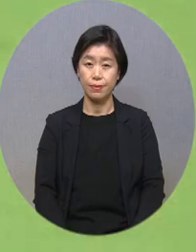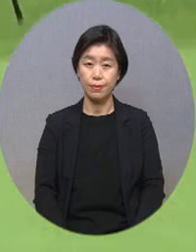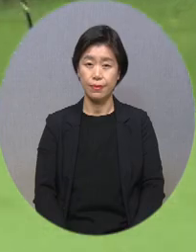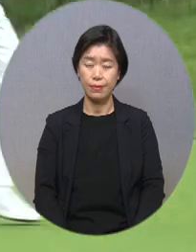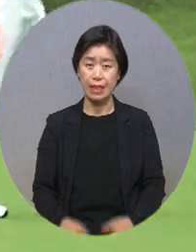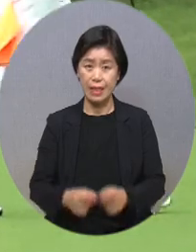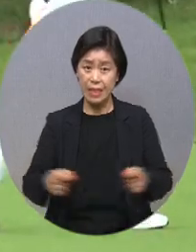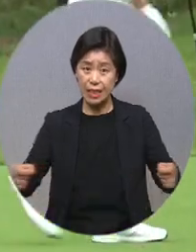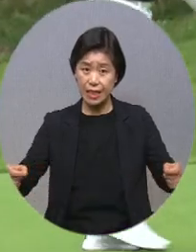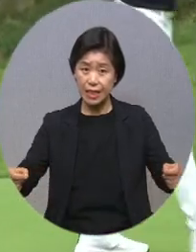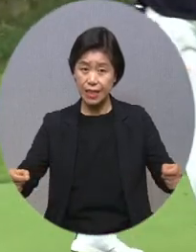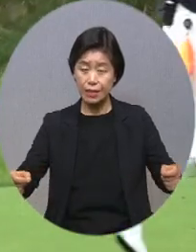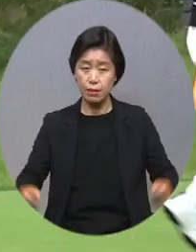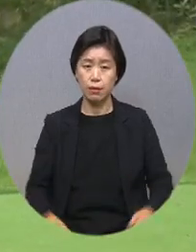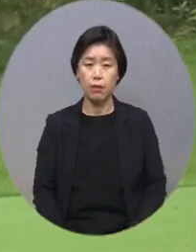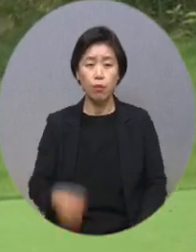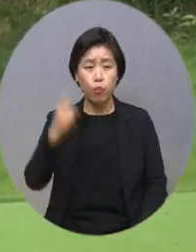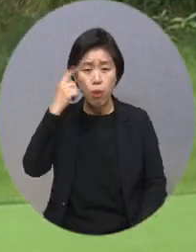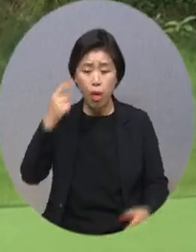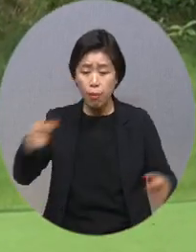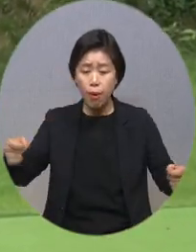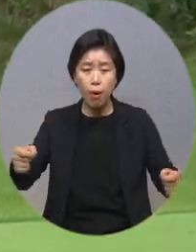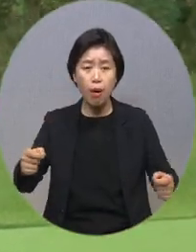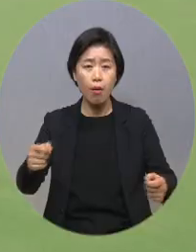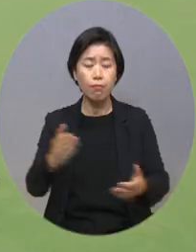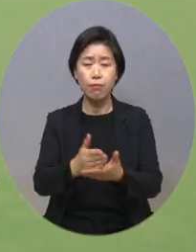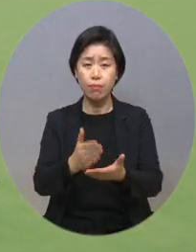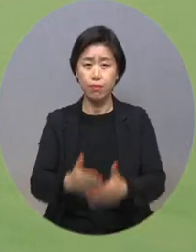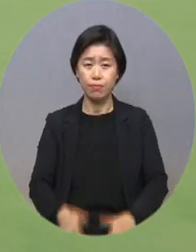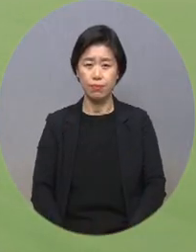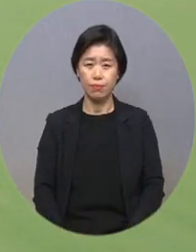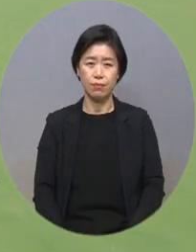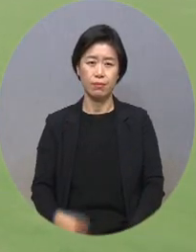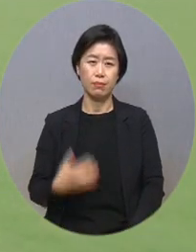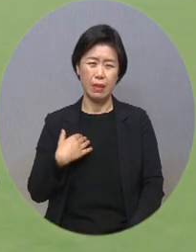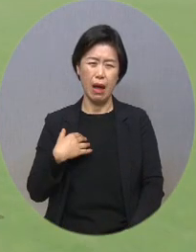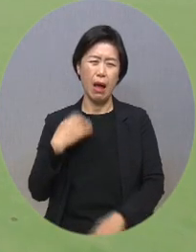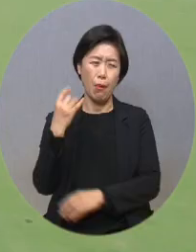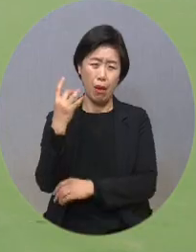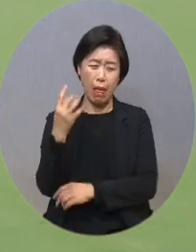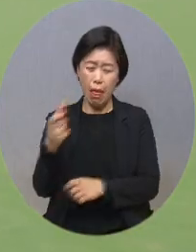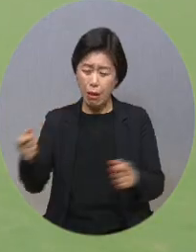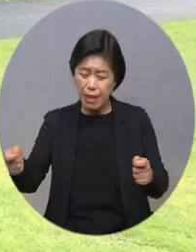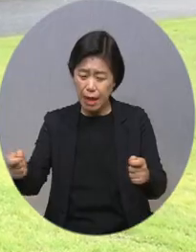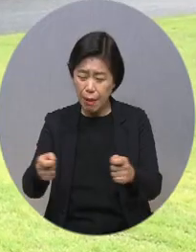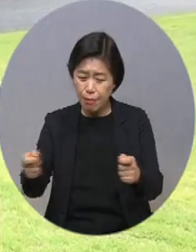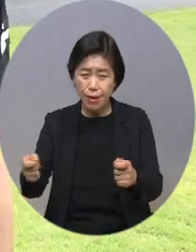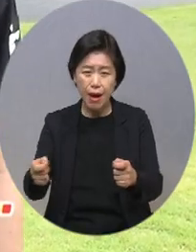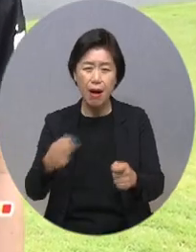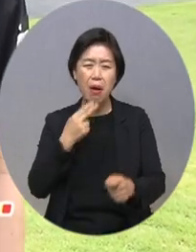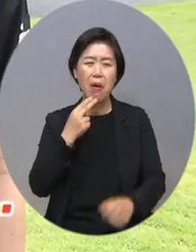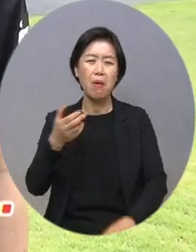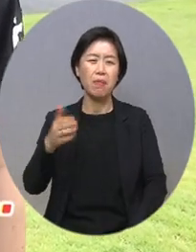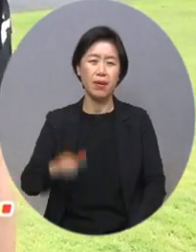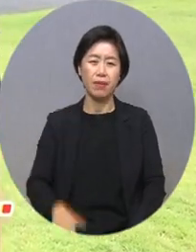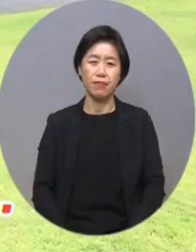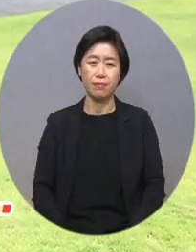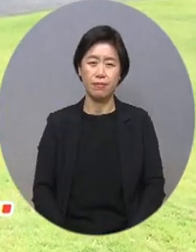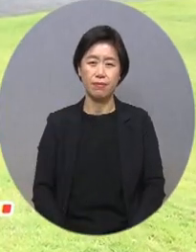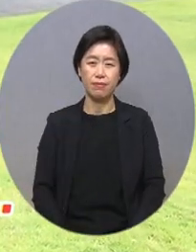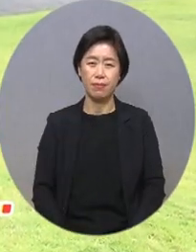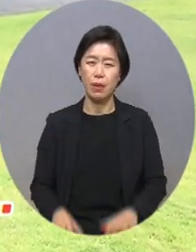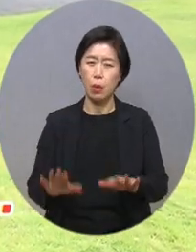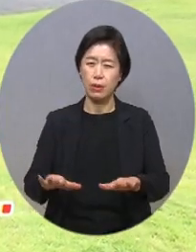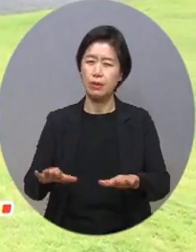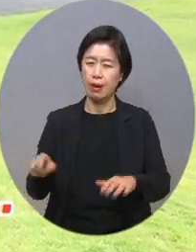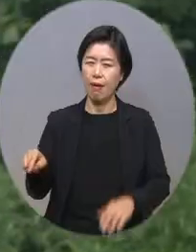기네. Nope. 아 왜 대보고 그래? 여기서 봤을 때 아, 짧았어. 아, 내가 원래 구차하게 이런 거 안 하는 스타일인데. 원래 제 저런 거 안 하는데 예민한 거